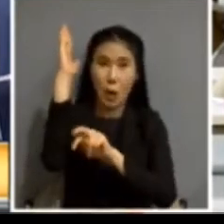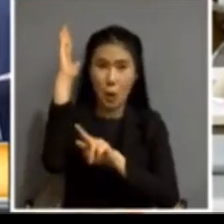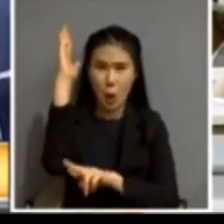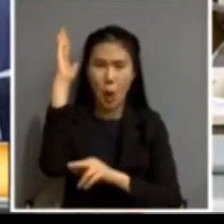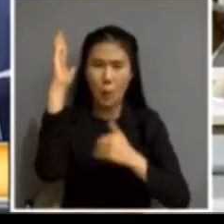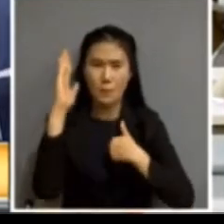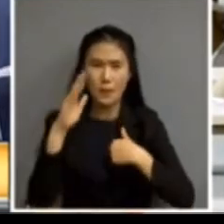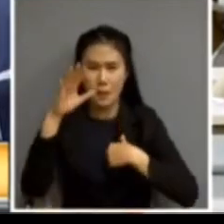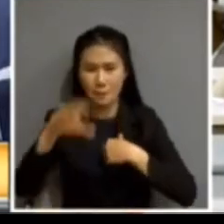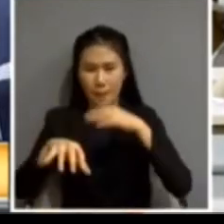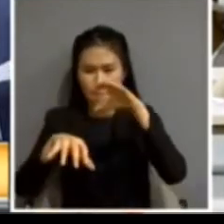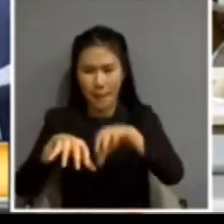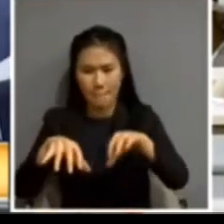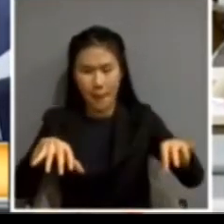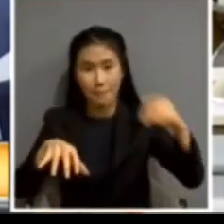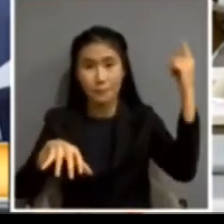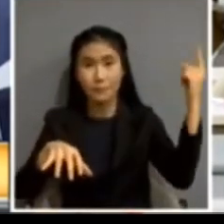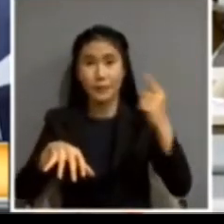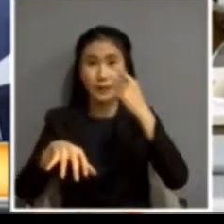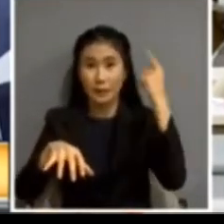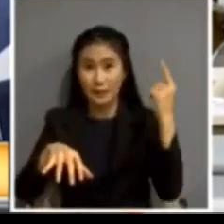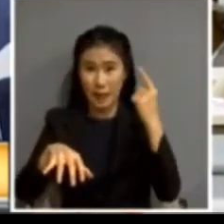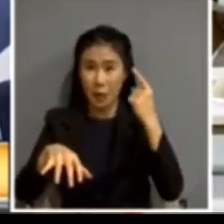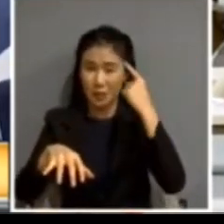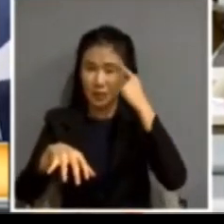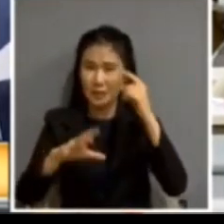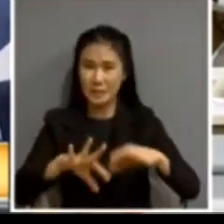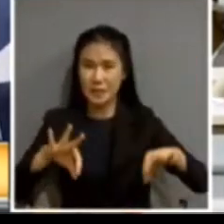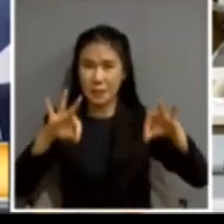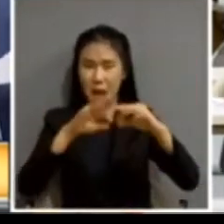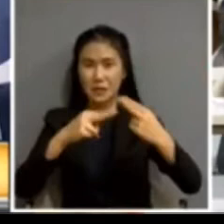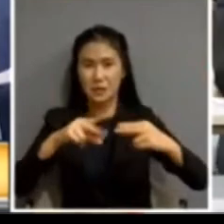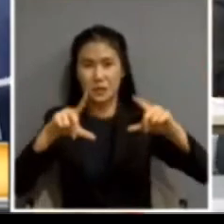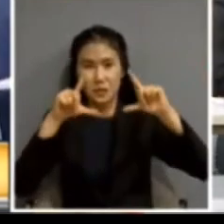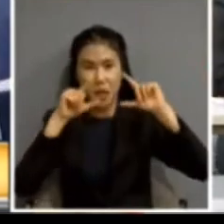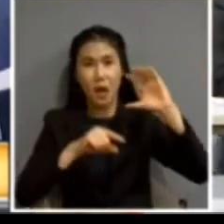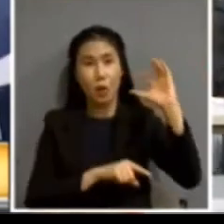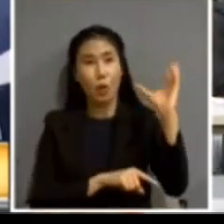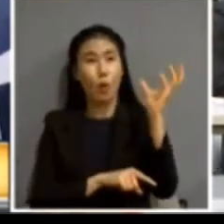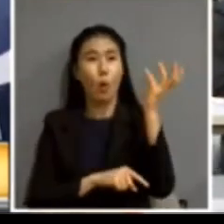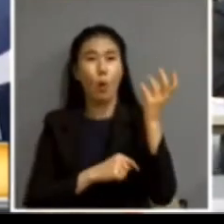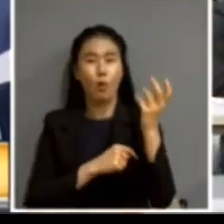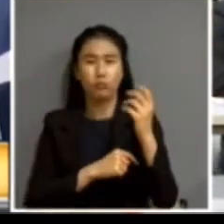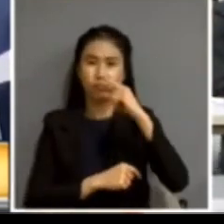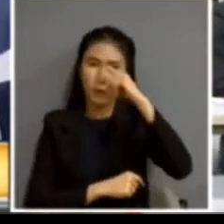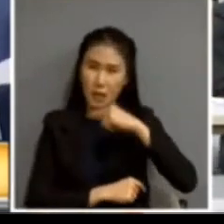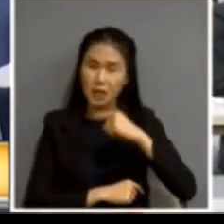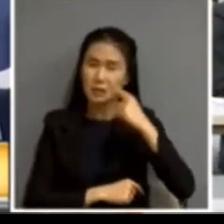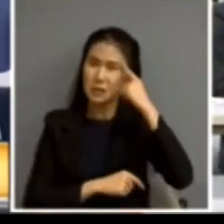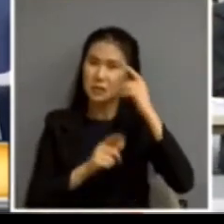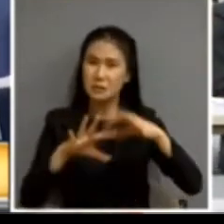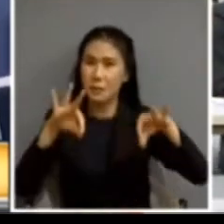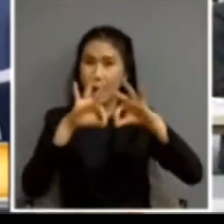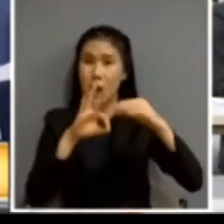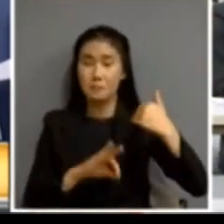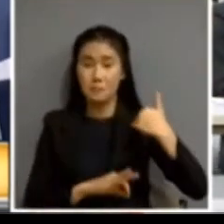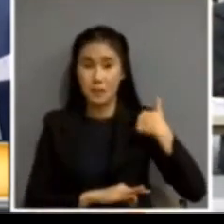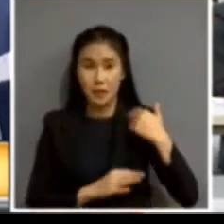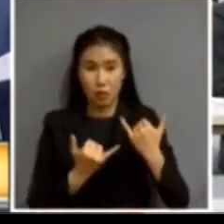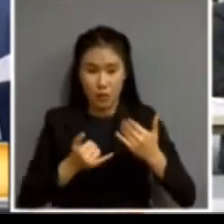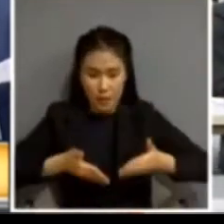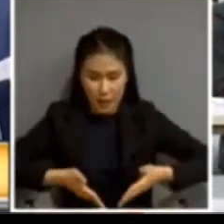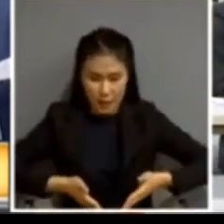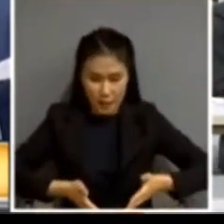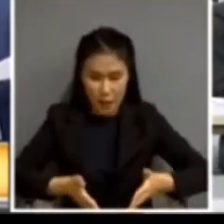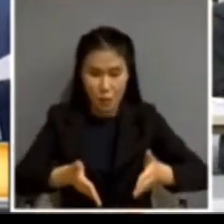ที่ยวที่มีความสำคัญในระดับโลกและระดับประเทศมากมายนะครับและถนนเส้นนี้เป็นถน